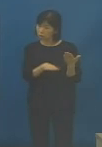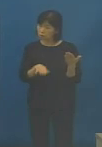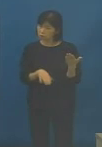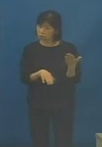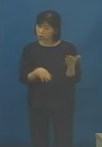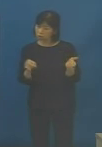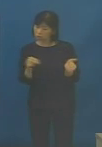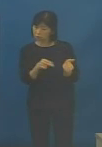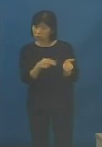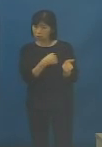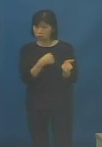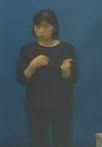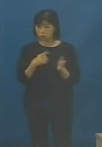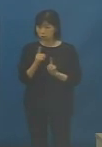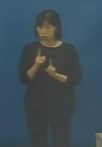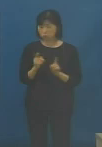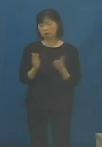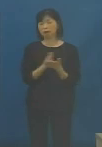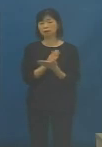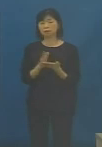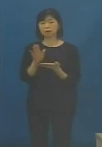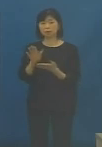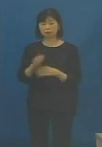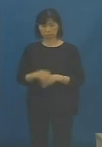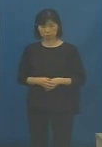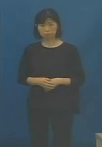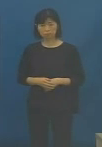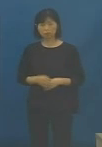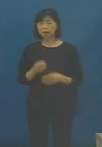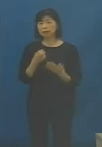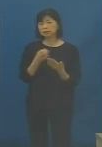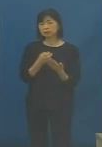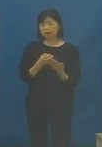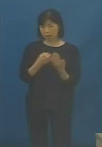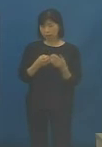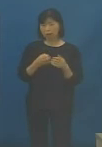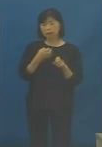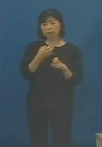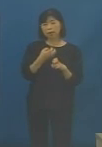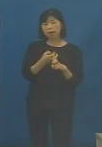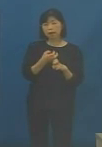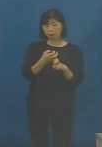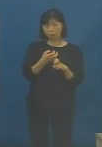どうかという判断です。これは例えば刑法に言う猥褻とはちょっと違うんですね。